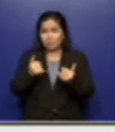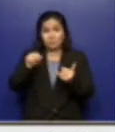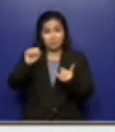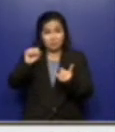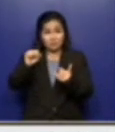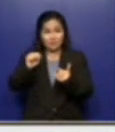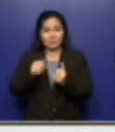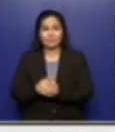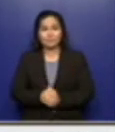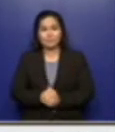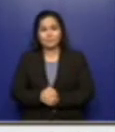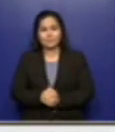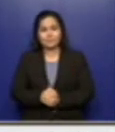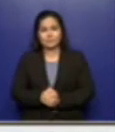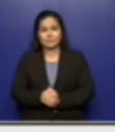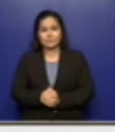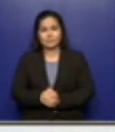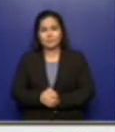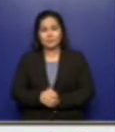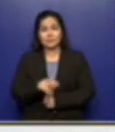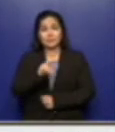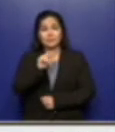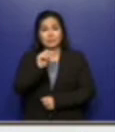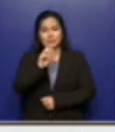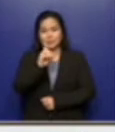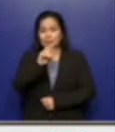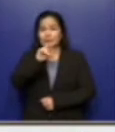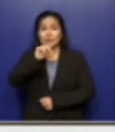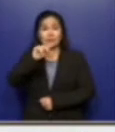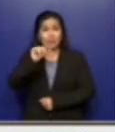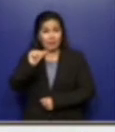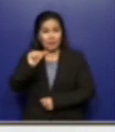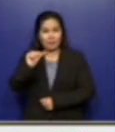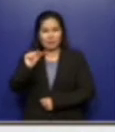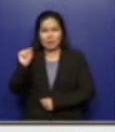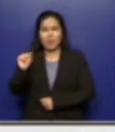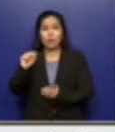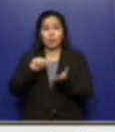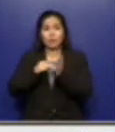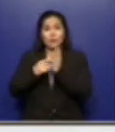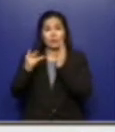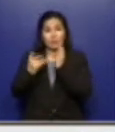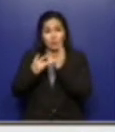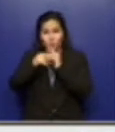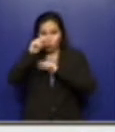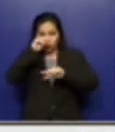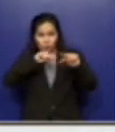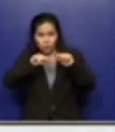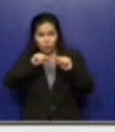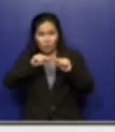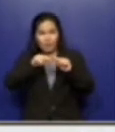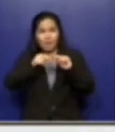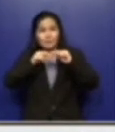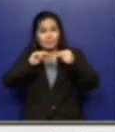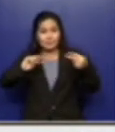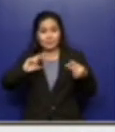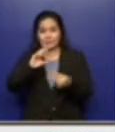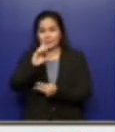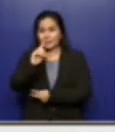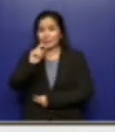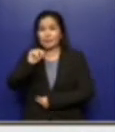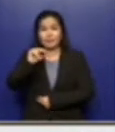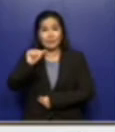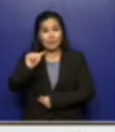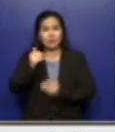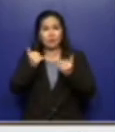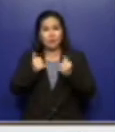ะคะ DNA Nudge ค่ะเป็นเทคโนโลยีที่สำหรับตรวจหา DNA ซึ่งในสถานการณ์โควิ